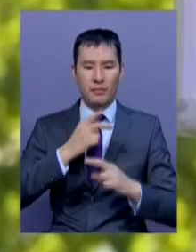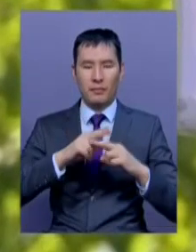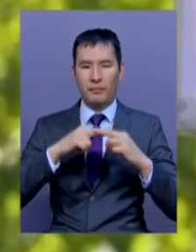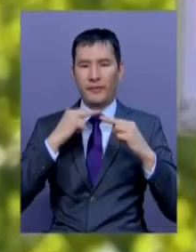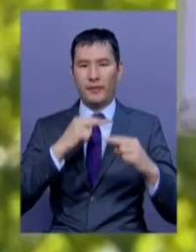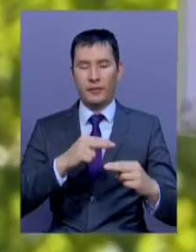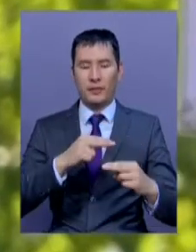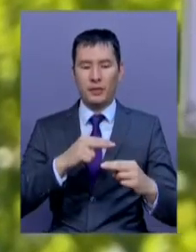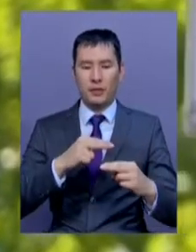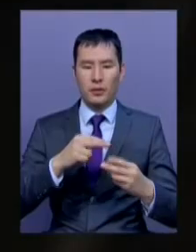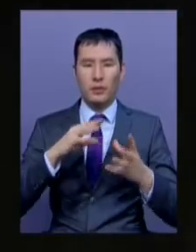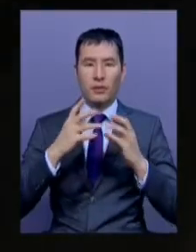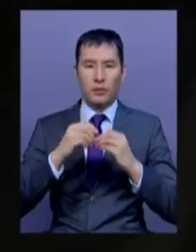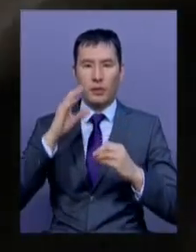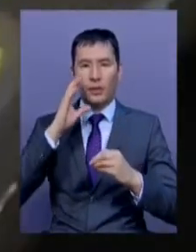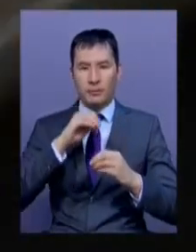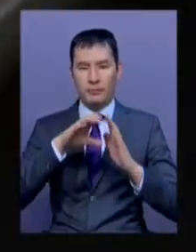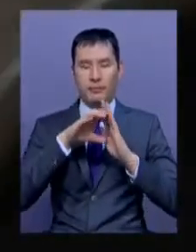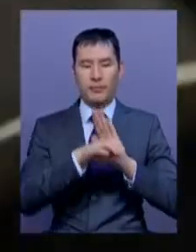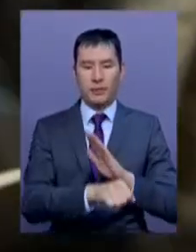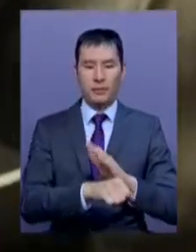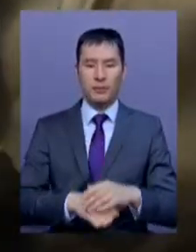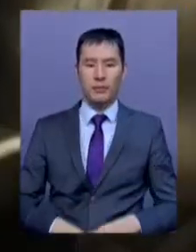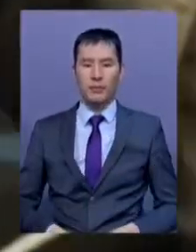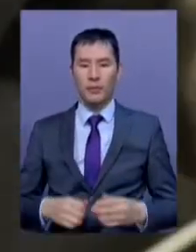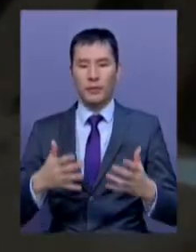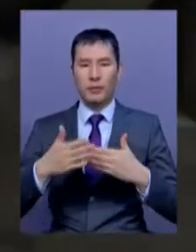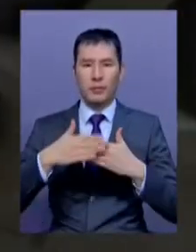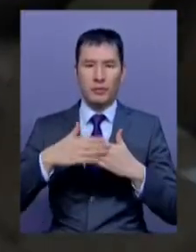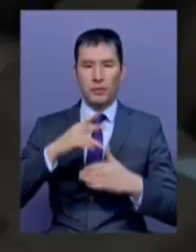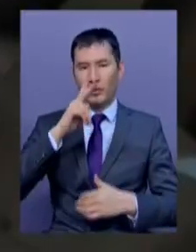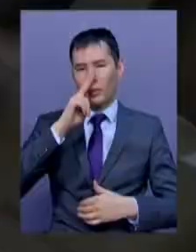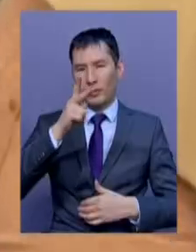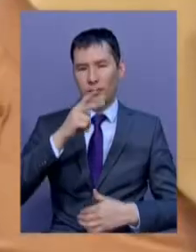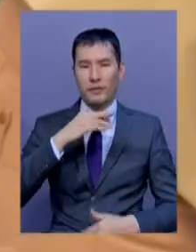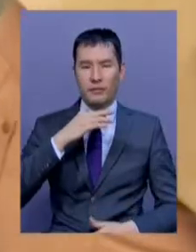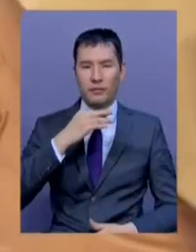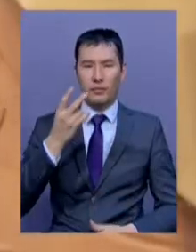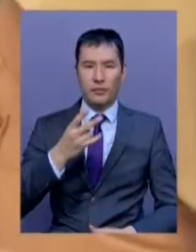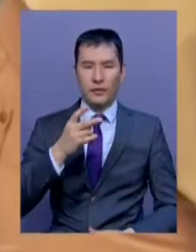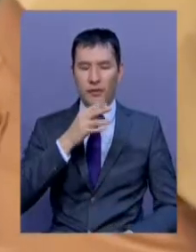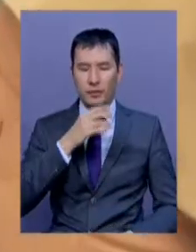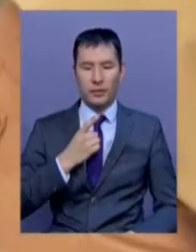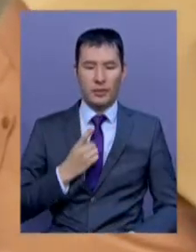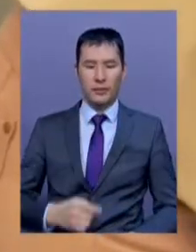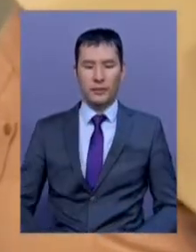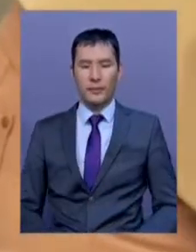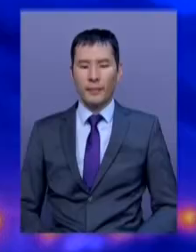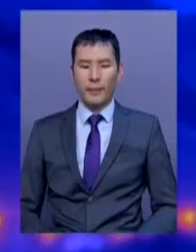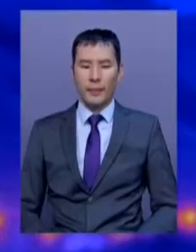тиіс. Сонда ғана пандемияны тоқтатуға болады. Оған шамамен 2 жыл уақыт қажет екен.